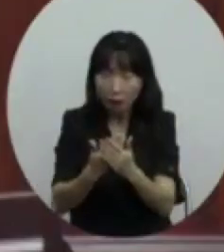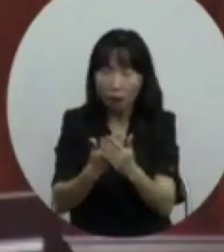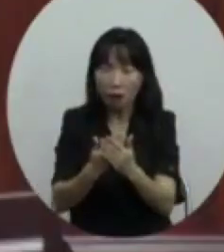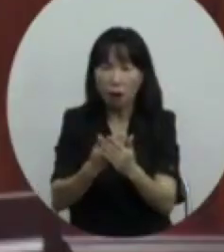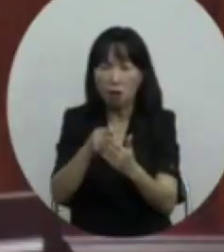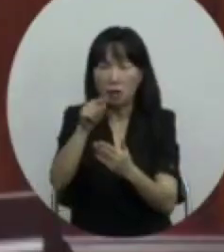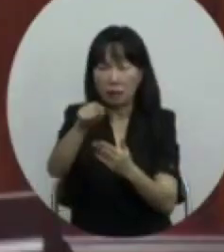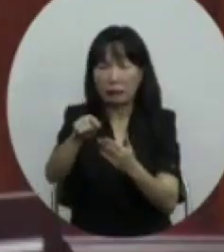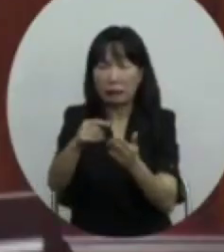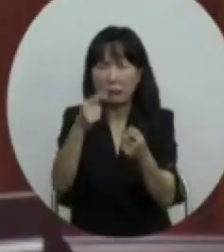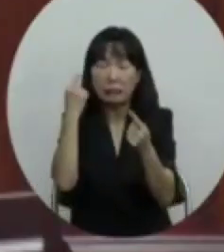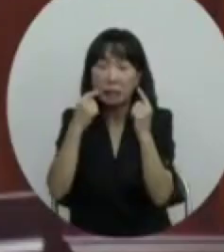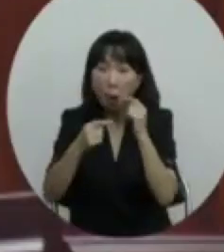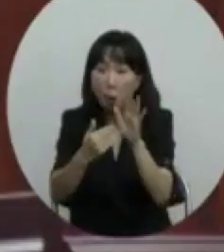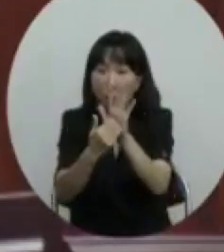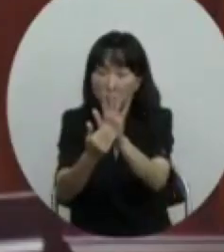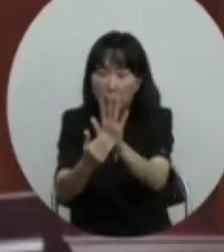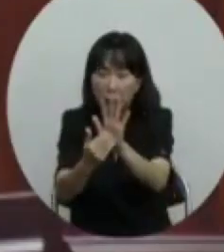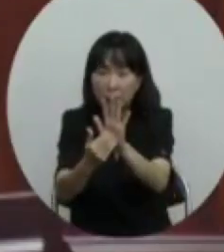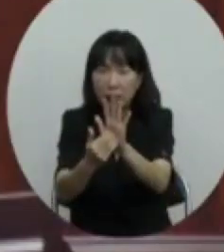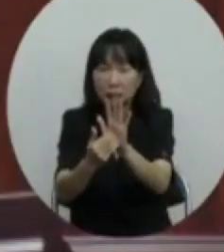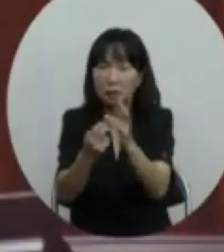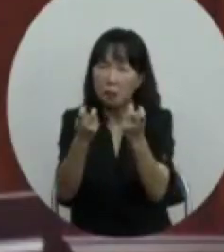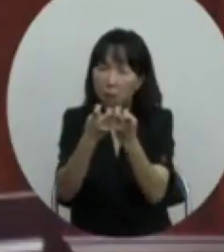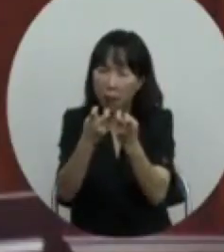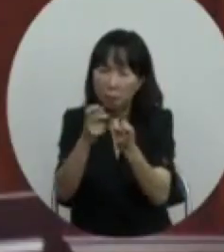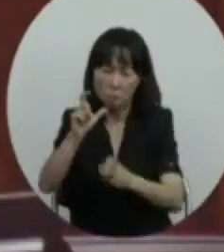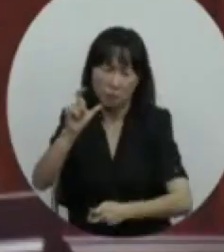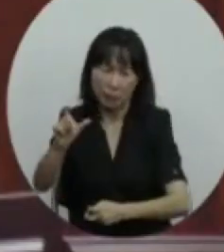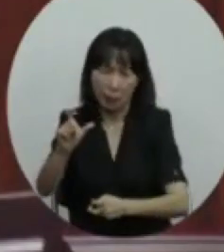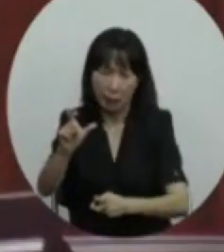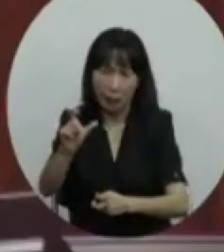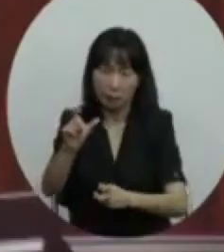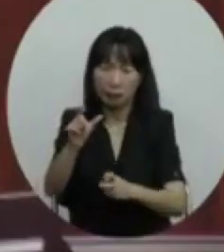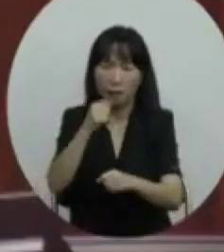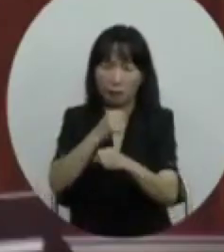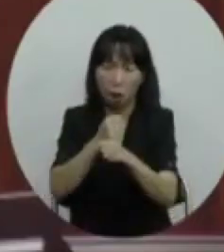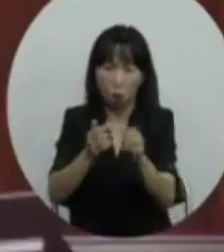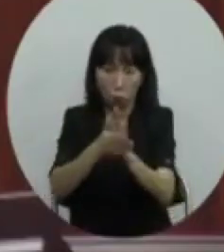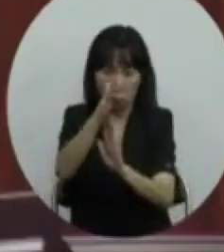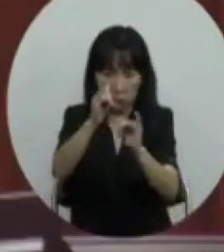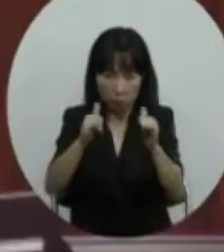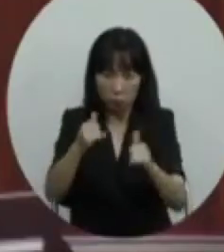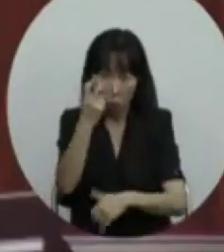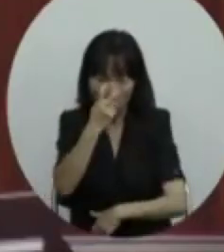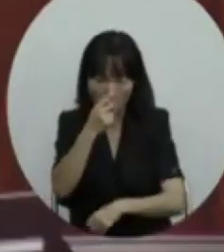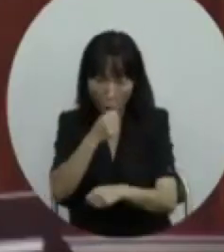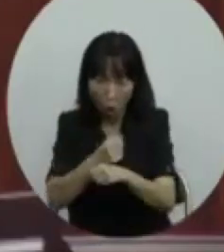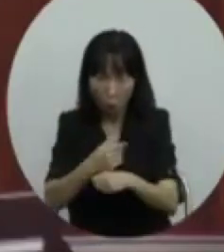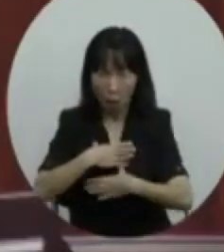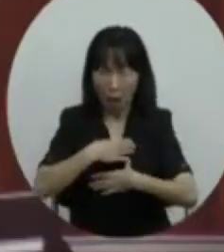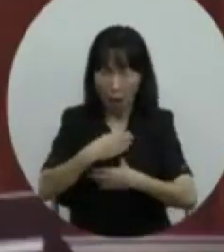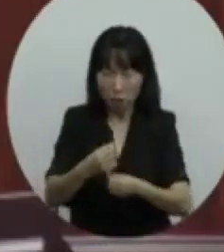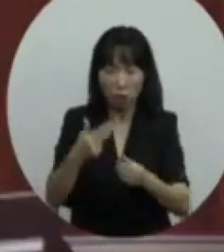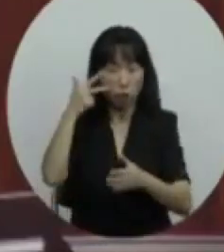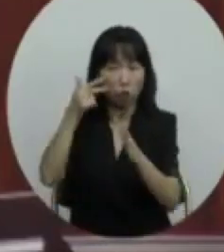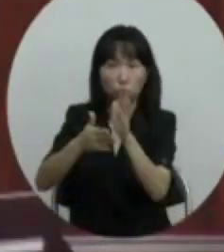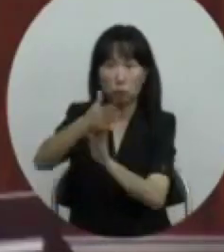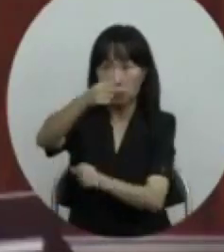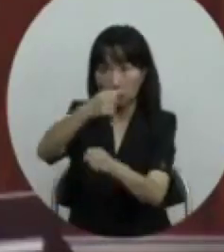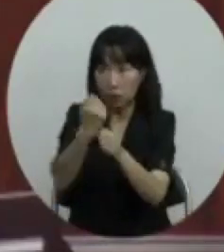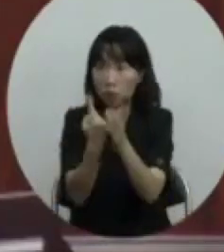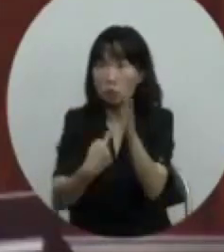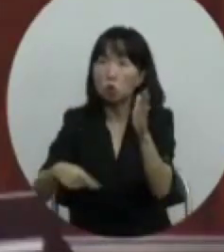대비와 신속대응체계를 한층 더 강화해 시민을 보호하고 시민이 안전한 여주시를 만들기